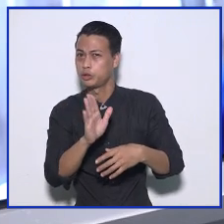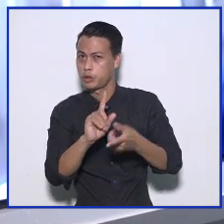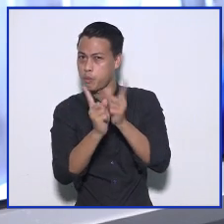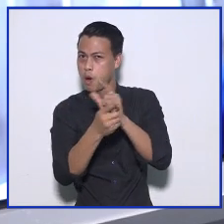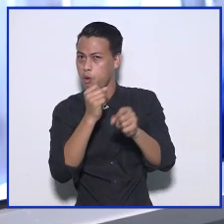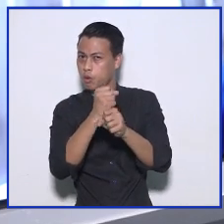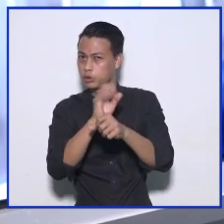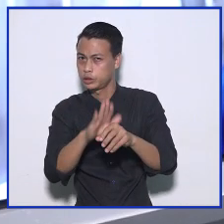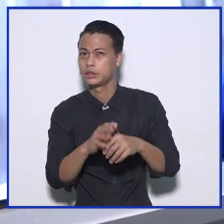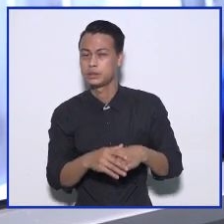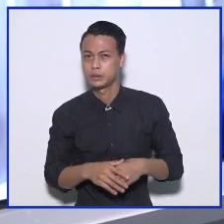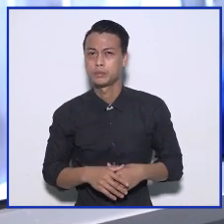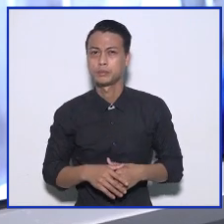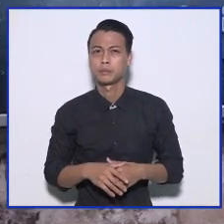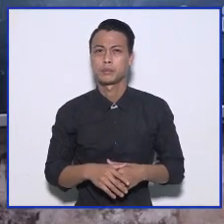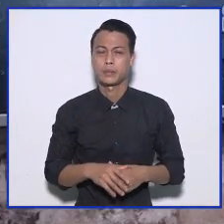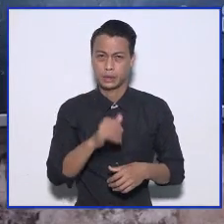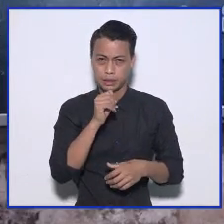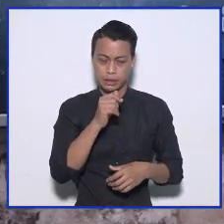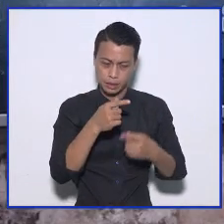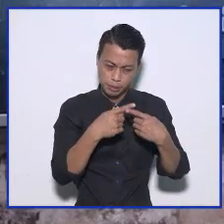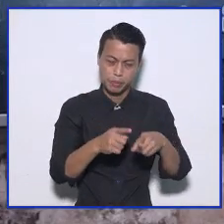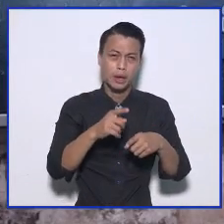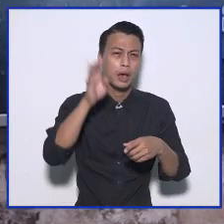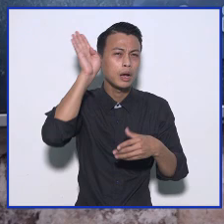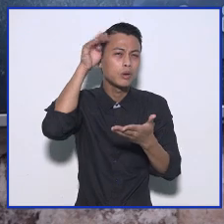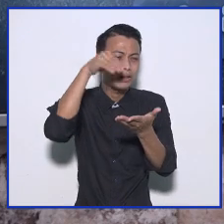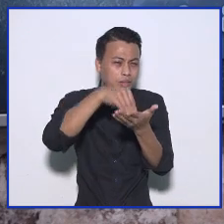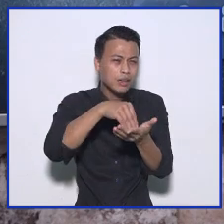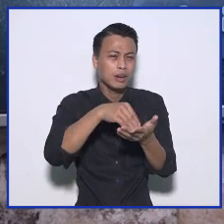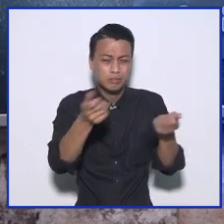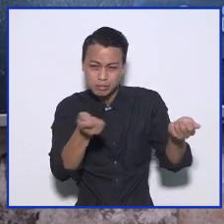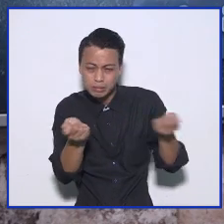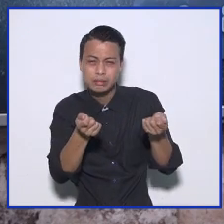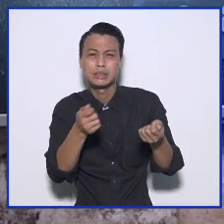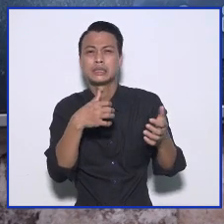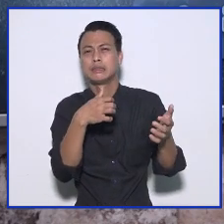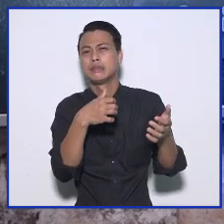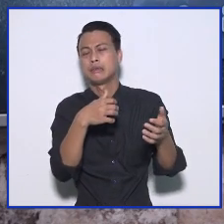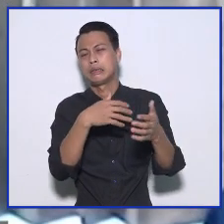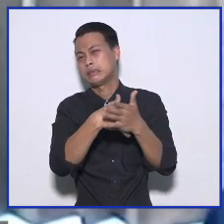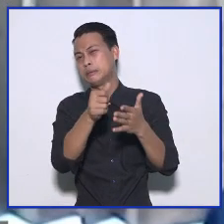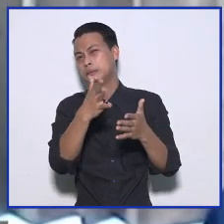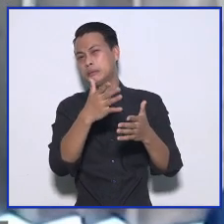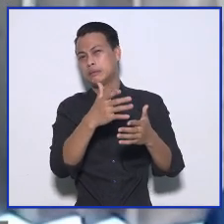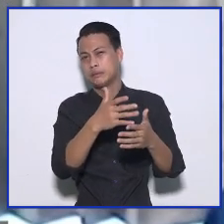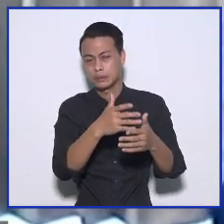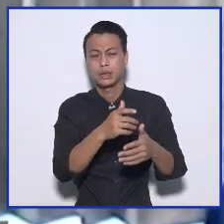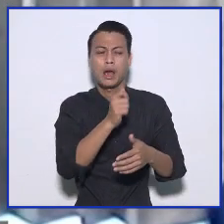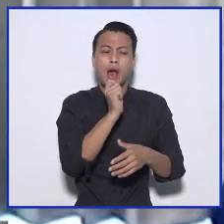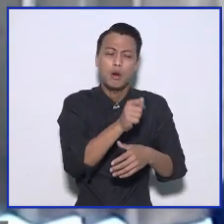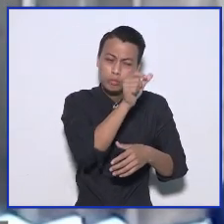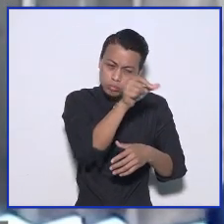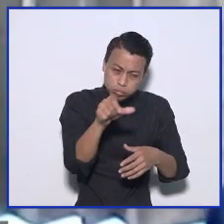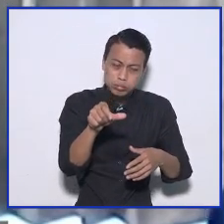ကျွန်တော်တို့က reform လုပ်တဲ့အခါမှာအချိန်တစ်ခုပေါ့နော်ထိရောက်ဆုံးဆောင်ရွက်မယ်ဆိုတဲ့ timeline မျိုးကိုကျွန်တော်တို့လိုချင်ပါတယ်တကယ်တည်းတော့ဌာနဆိုင်ရဲ့အားနည်းချက်ပါလူသမားဝန်ကြီးဌာနရဲ့